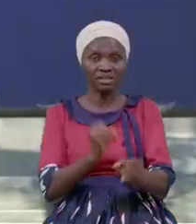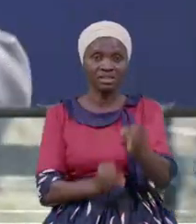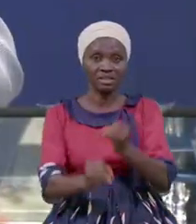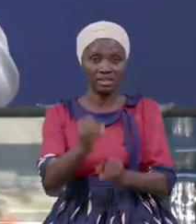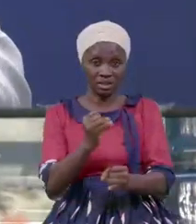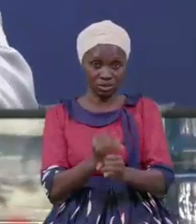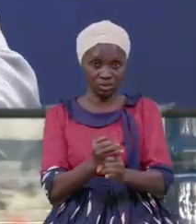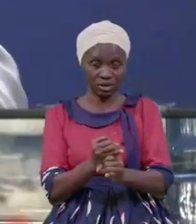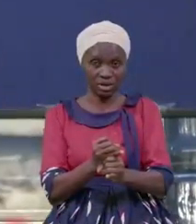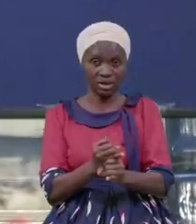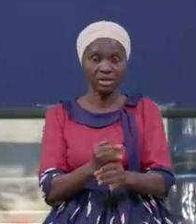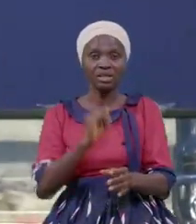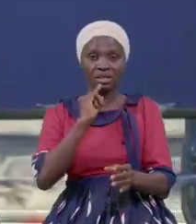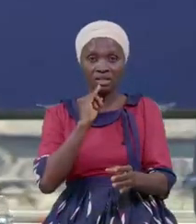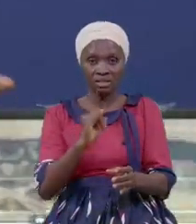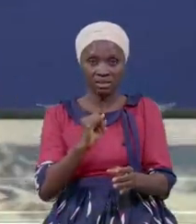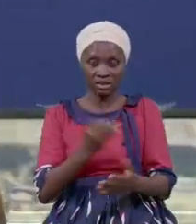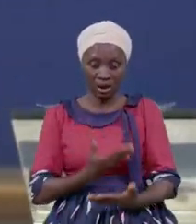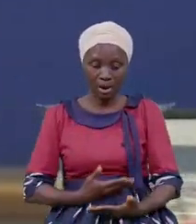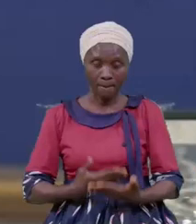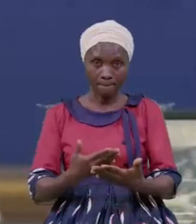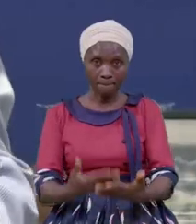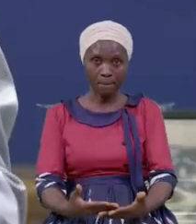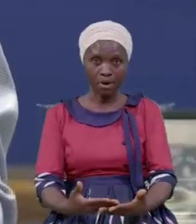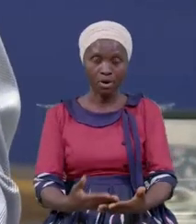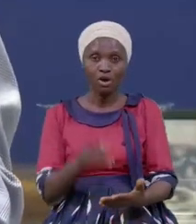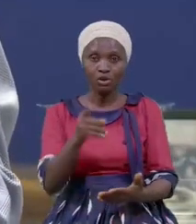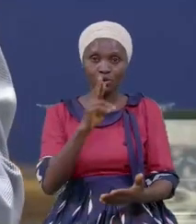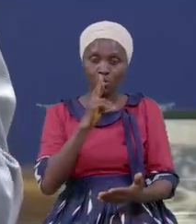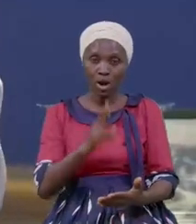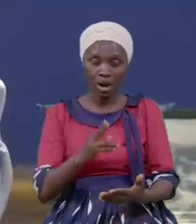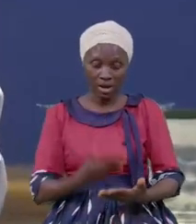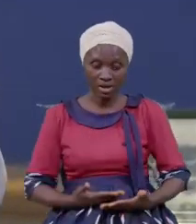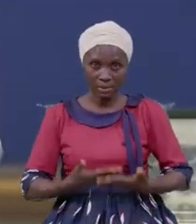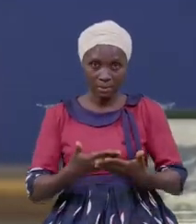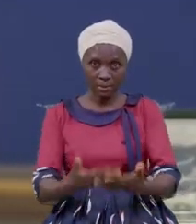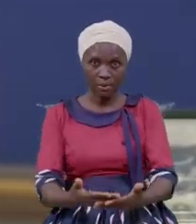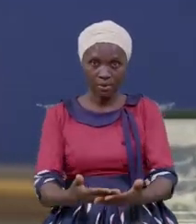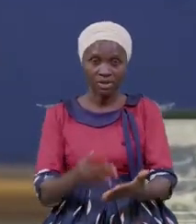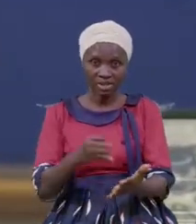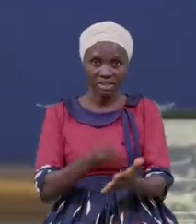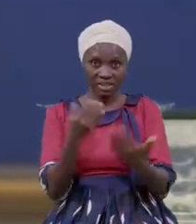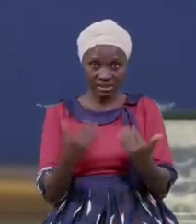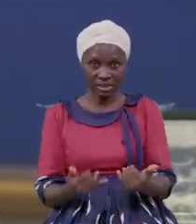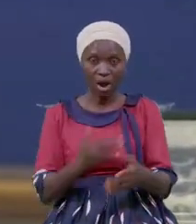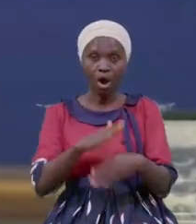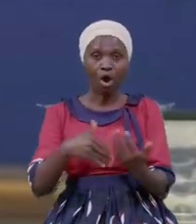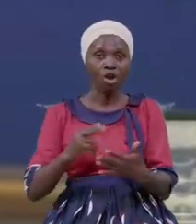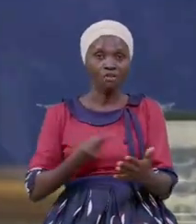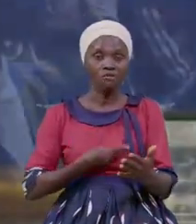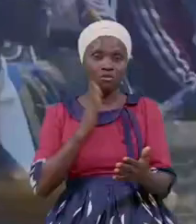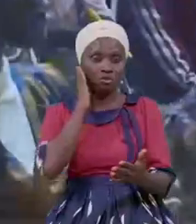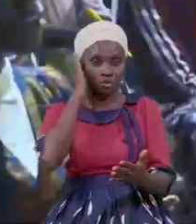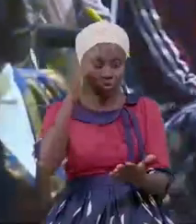ce mouvement est né et vous avez donné naissance à ce bébé nous tous nous allons